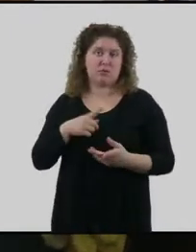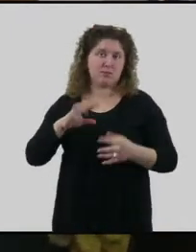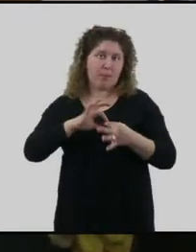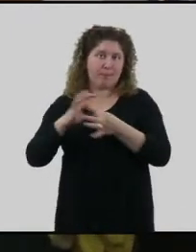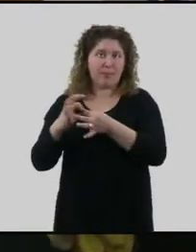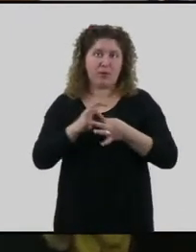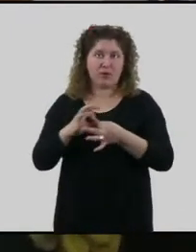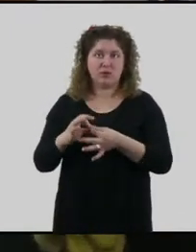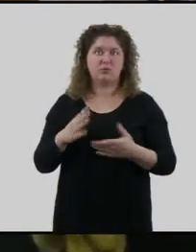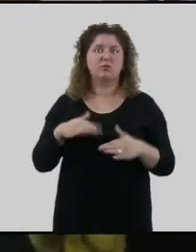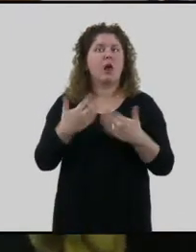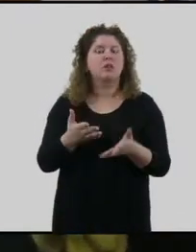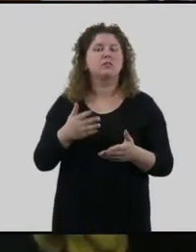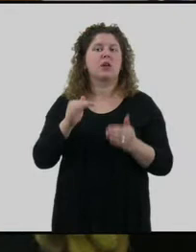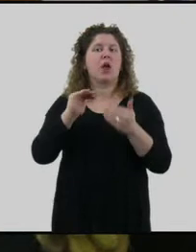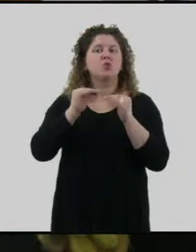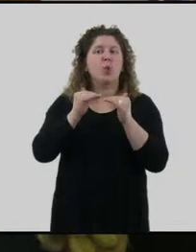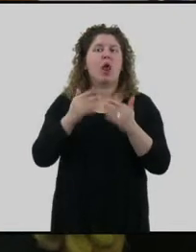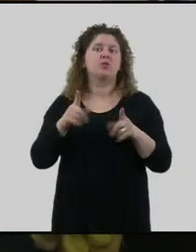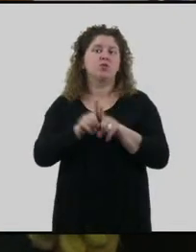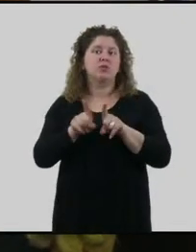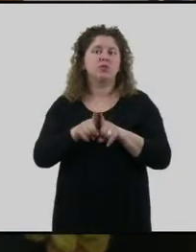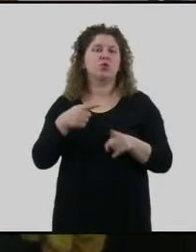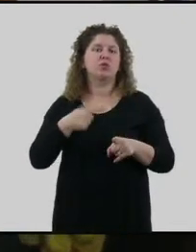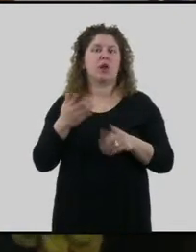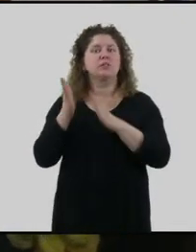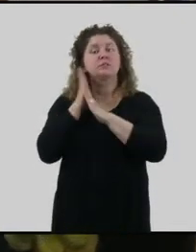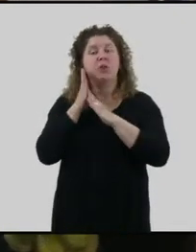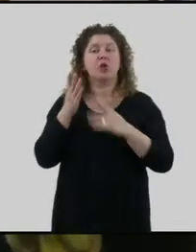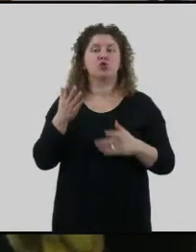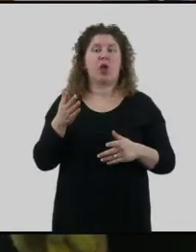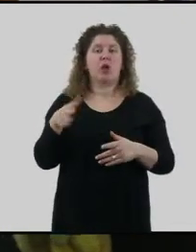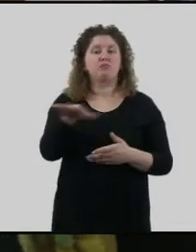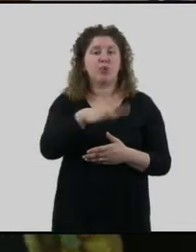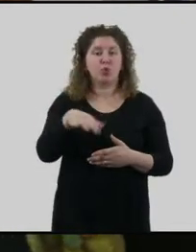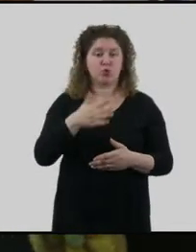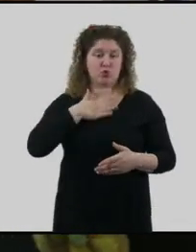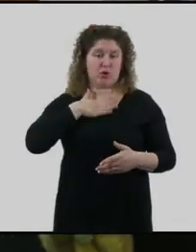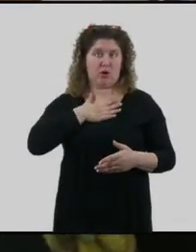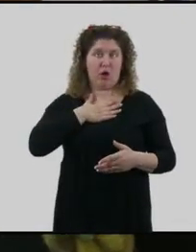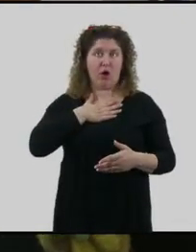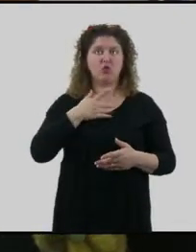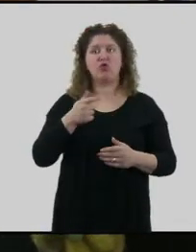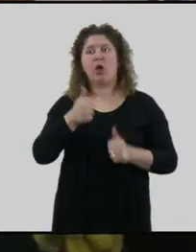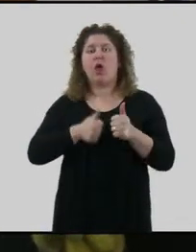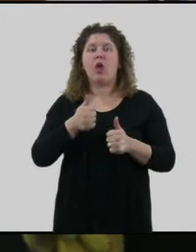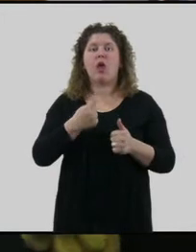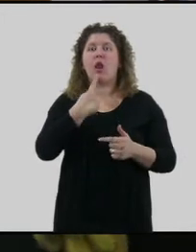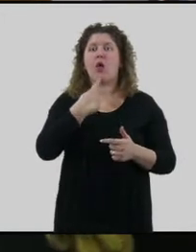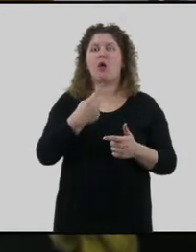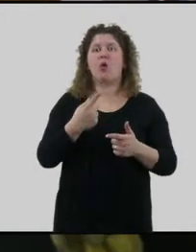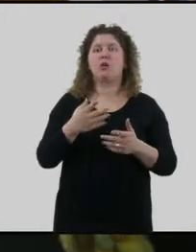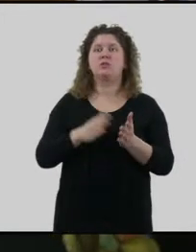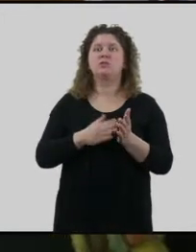tako damo suglasnost i za smještaj djece sa našeg područja ili sa djece sa područja koje su smještene u